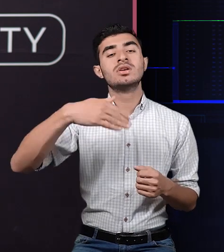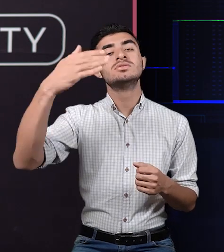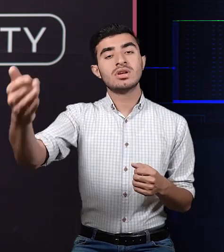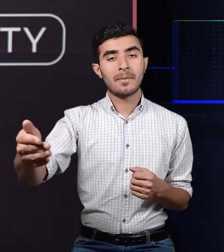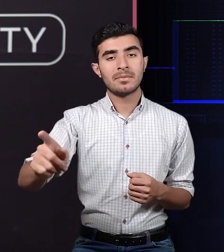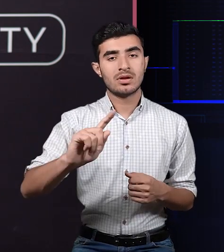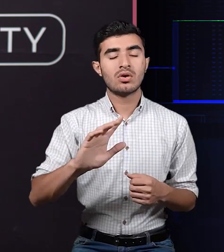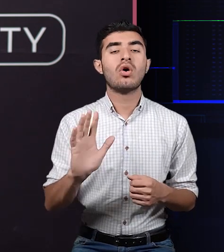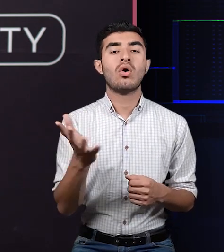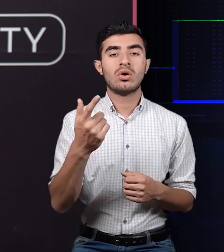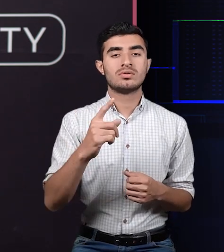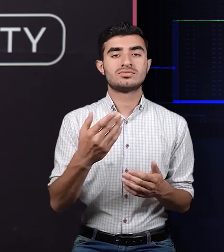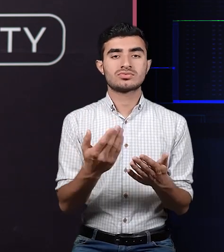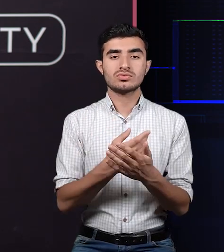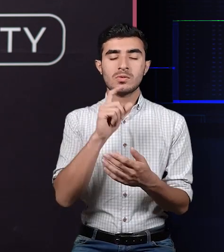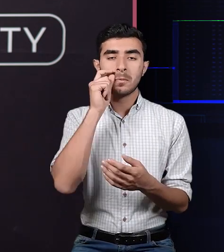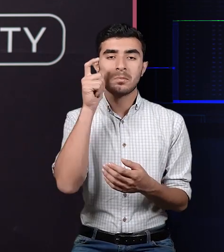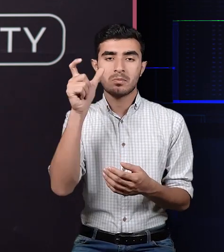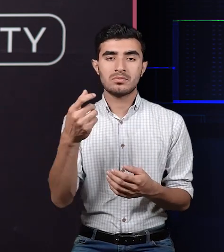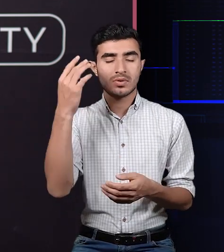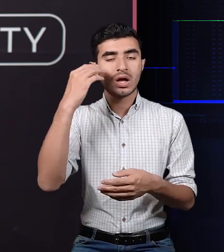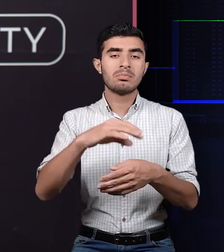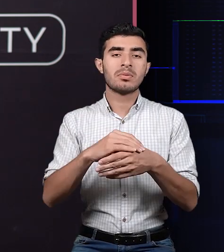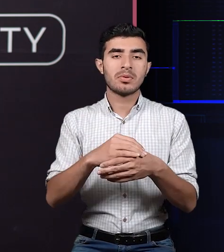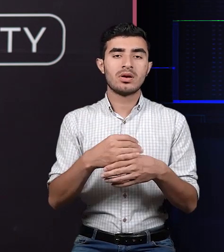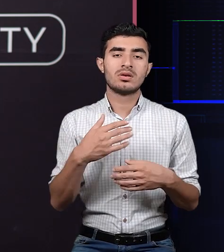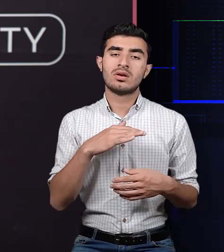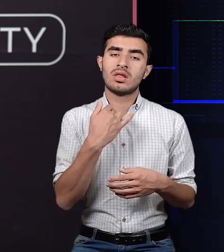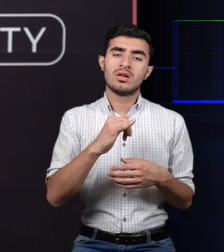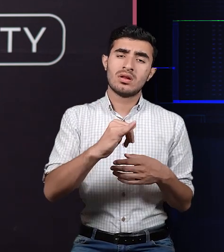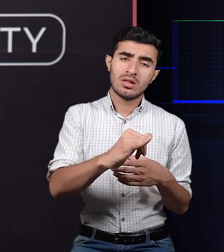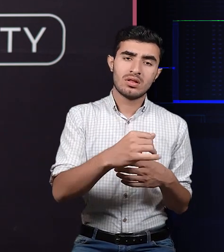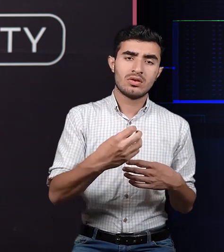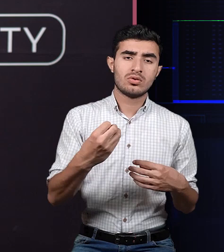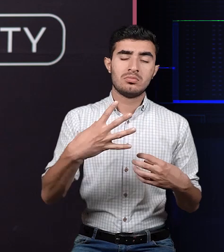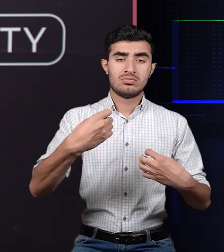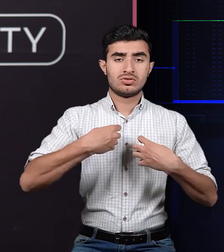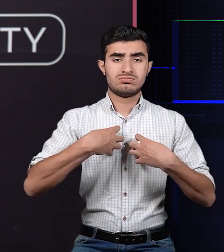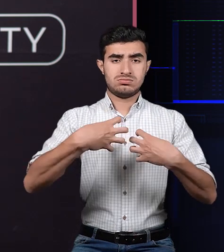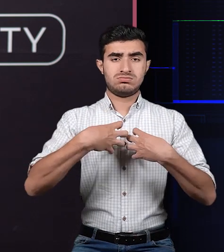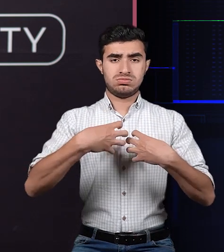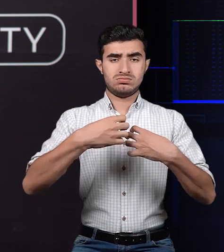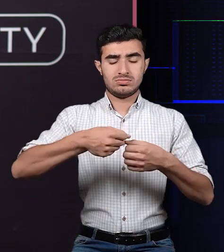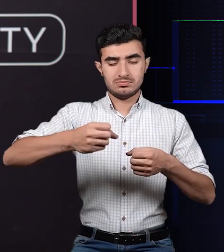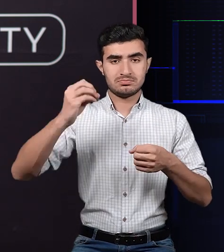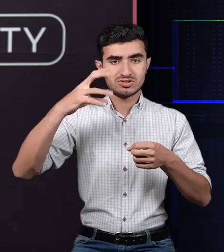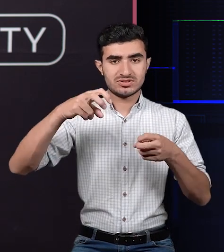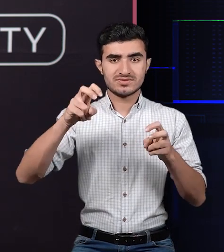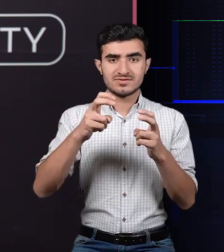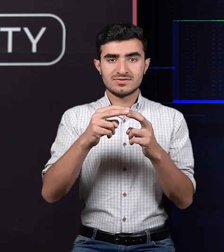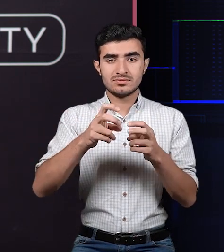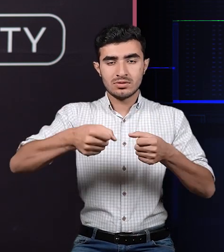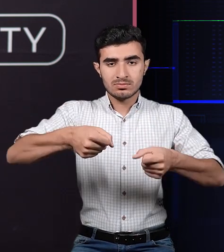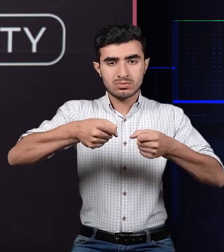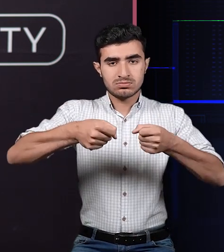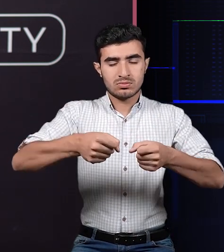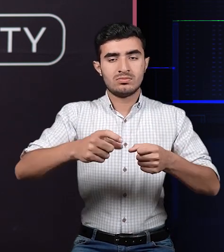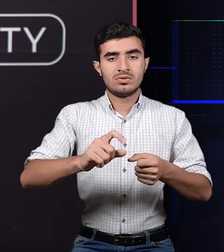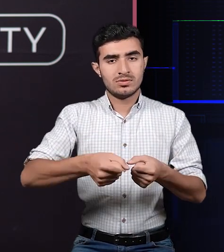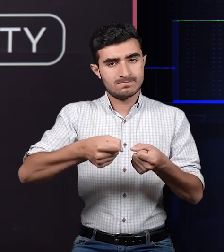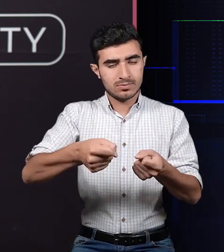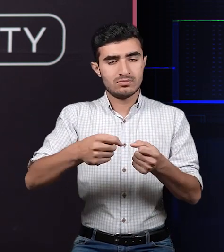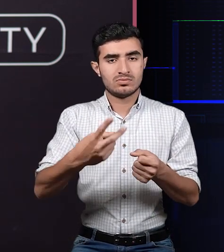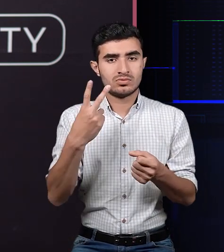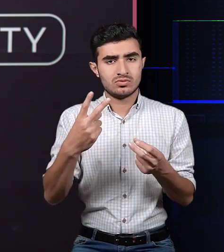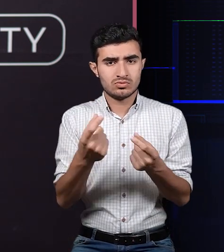کو بچانے کی آخری کوشش میں تھے، اور اس کا بوڑھا شوہر اپنی موت سے پہلے اپنے پتھرائی ہوئی آنکھوں سے اس نوجوان کو مرتے